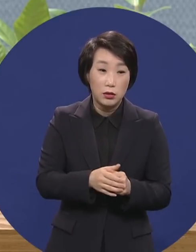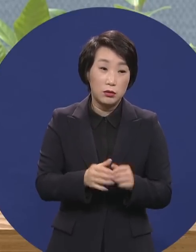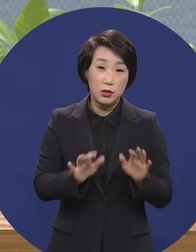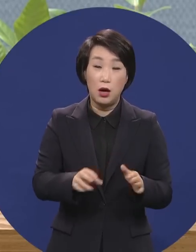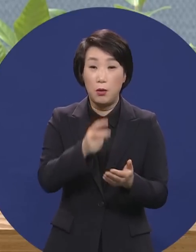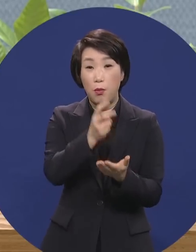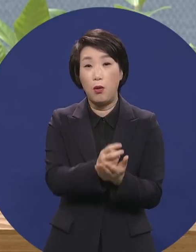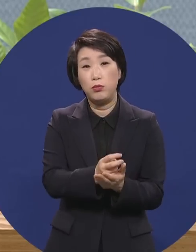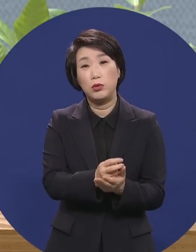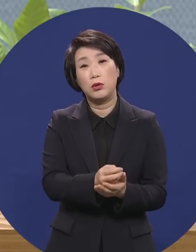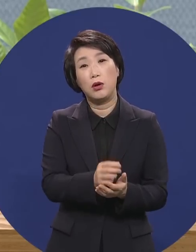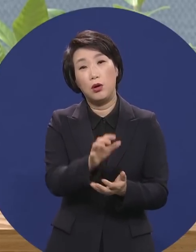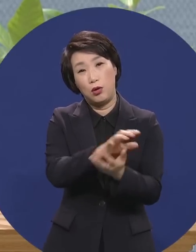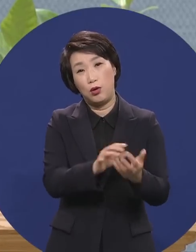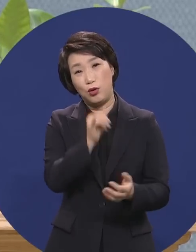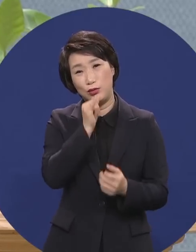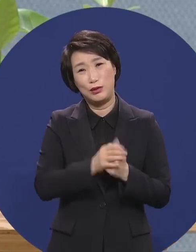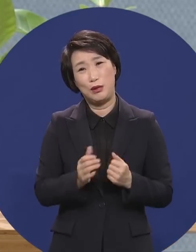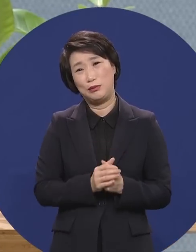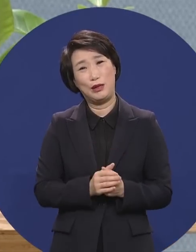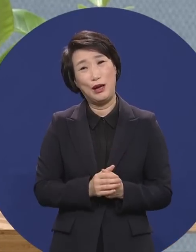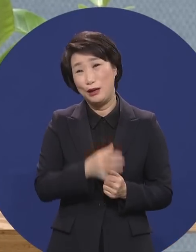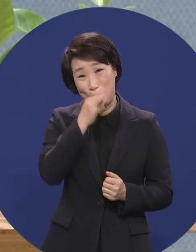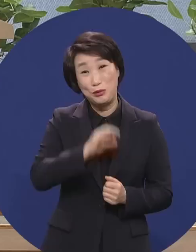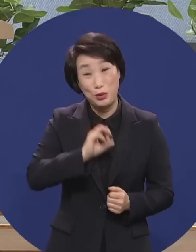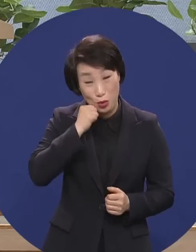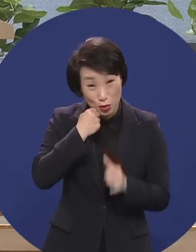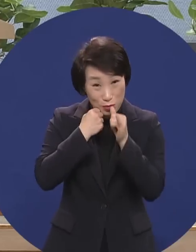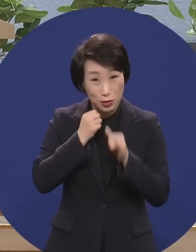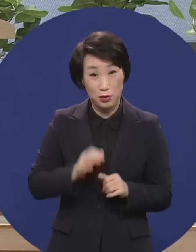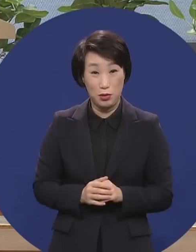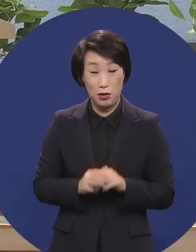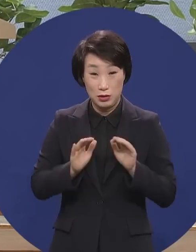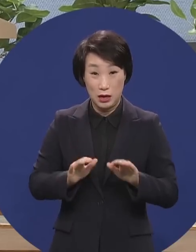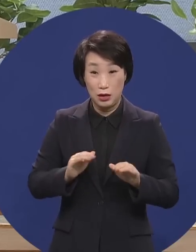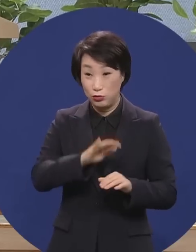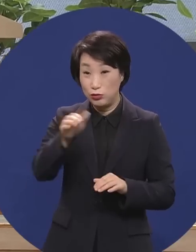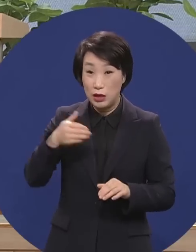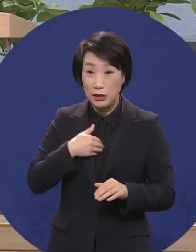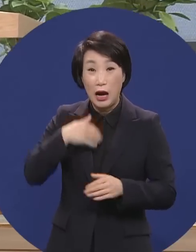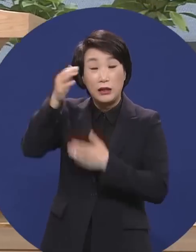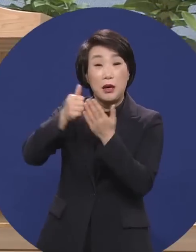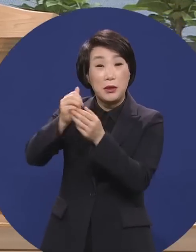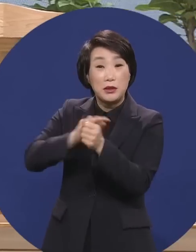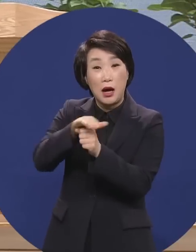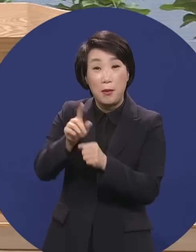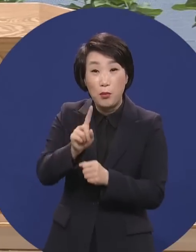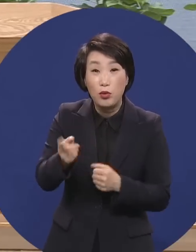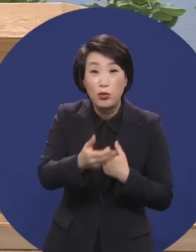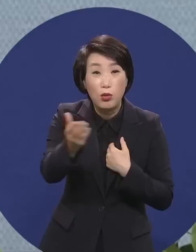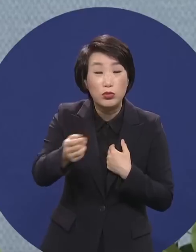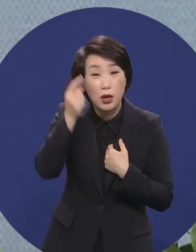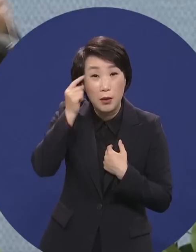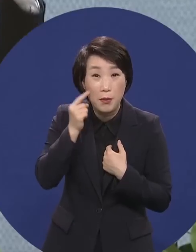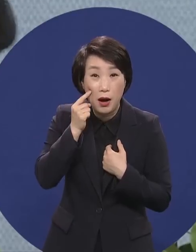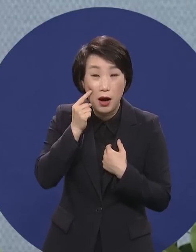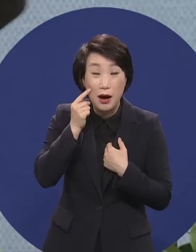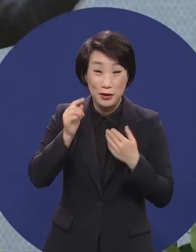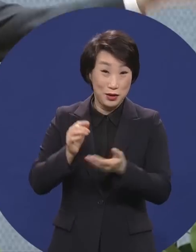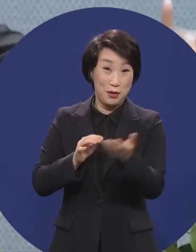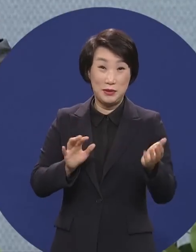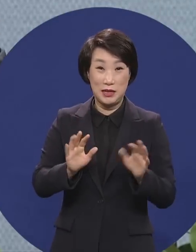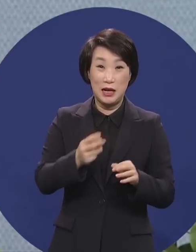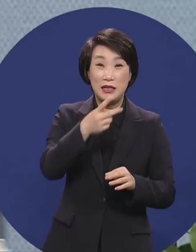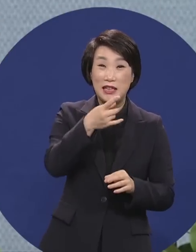법이 그렇게 만들어져 있기 때문에 힘들고 어렵다. 하나님이 우리를 어떻게 사랑하느냐. 이